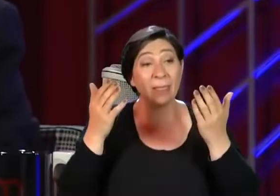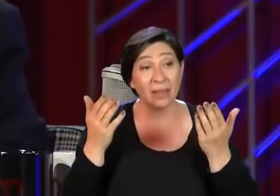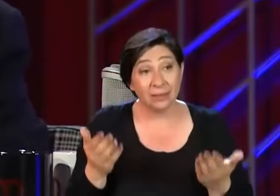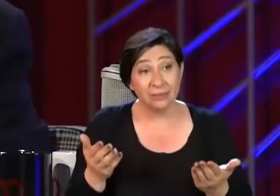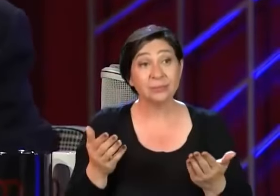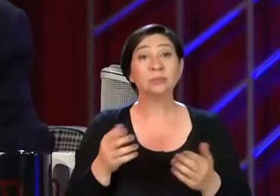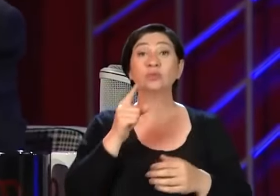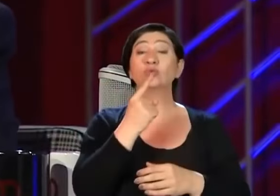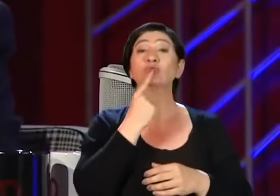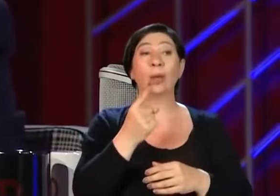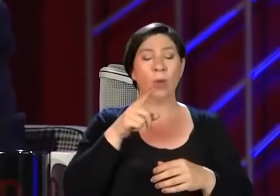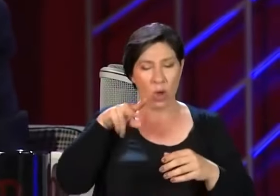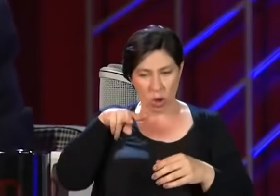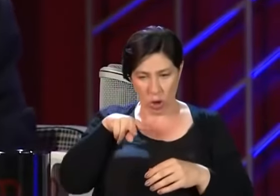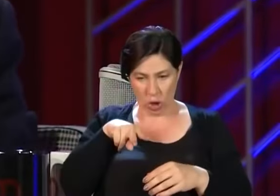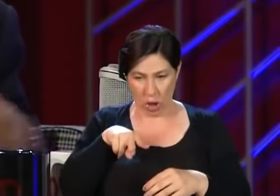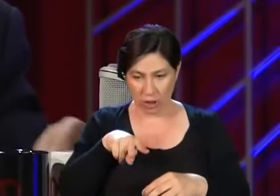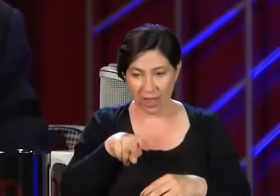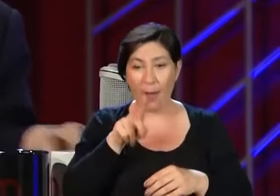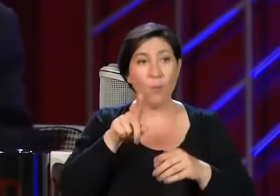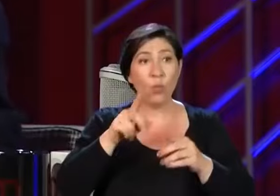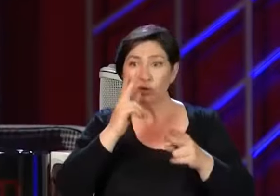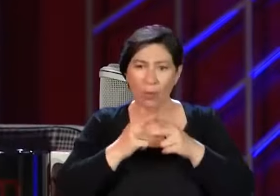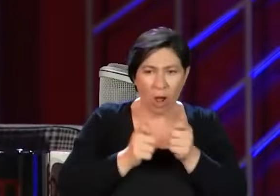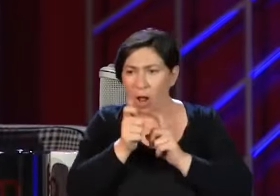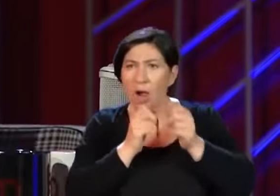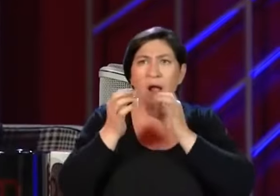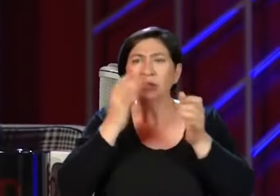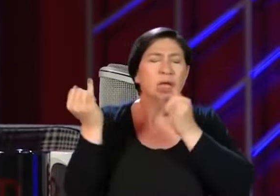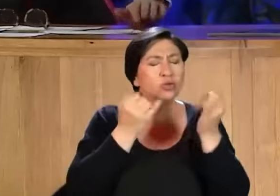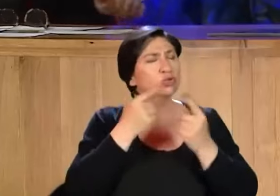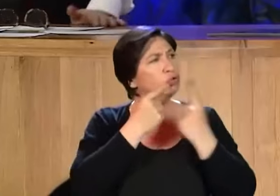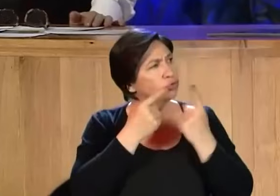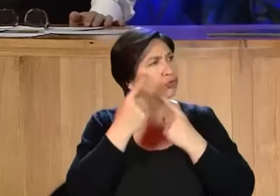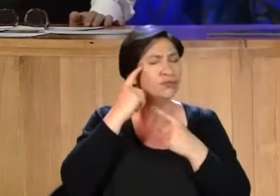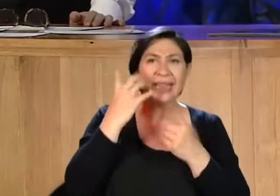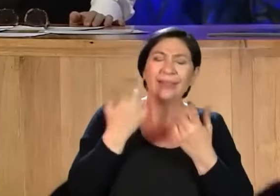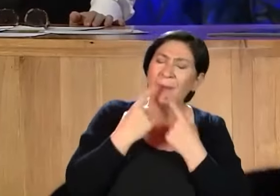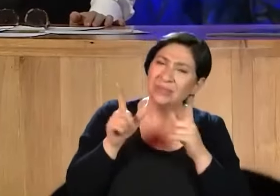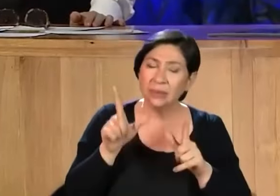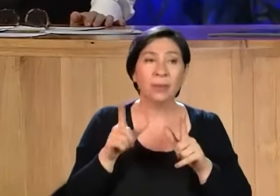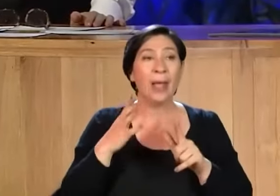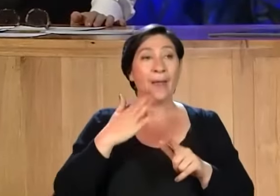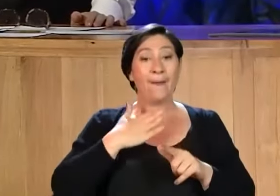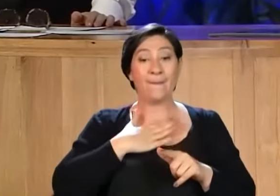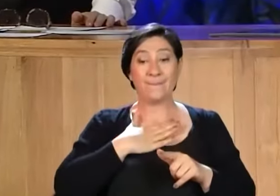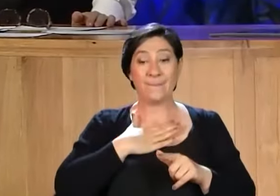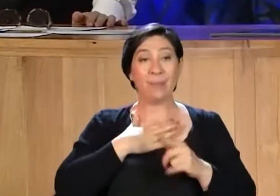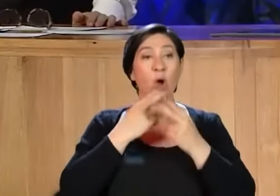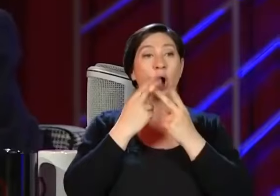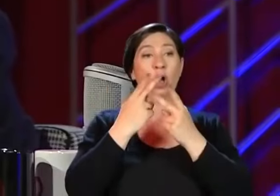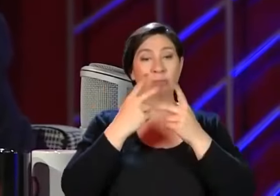Tabii şunu söyleyeyim, yolda bu hareketlik giderken tartışıyoruz, konuşuyoruz, ne demeliyiz? Benim